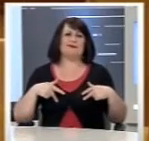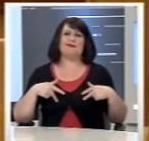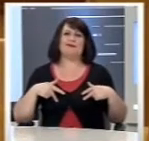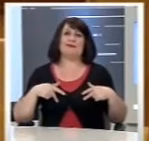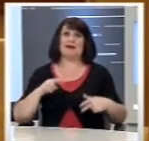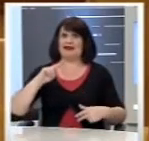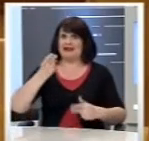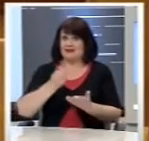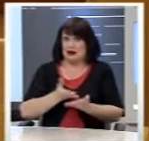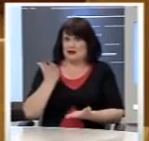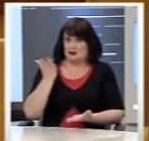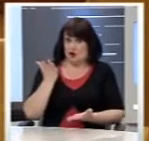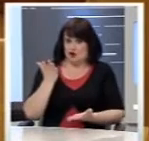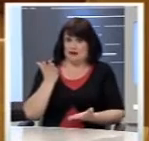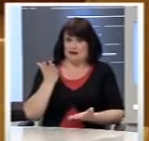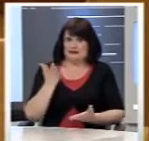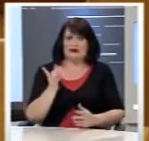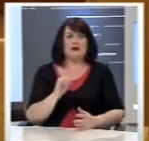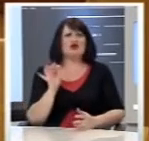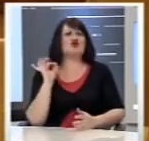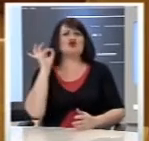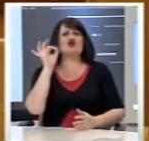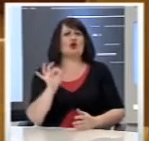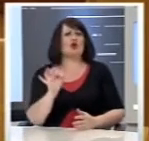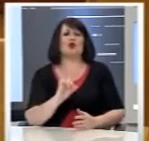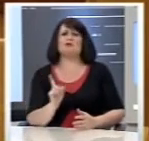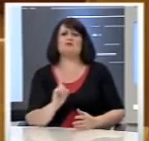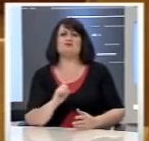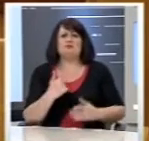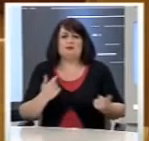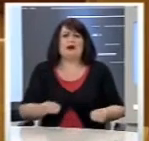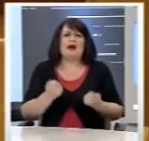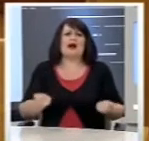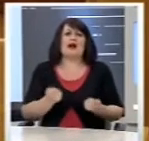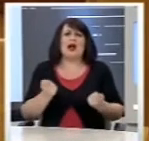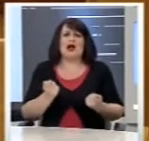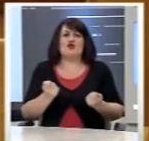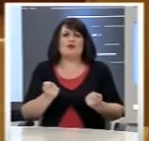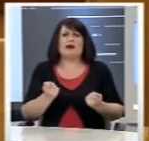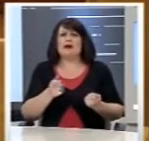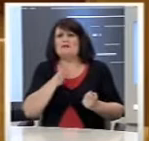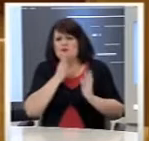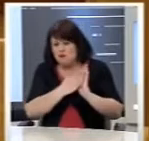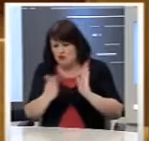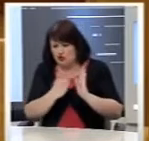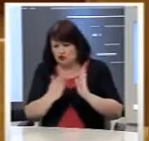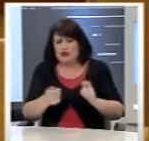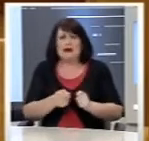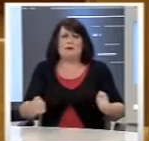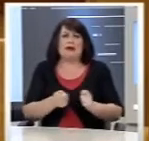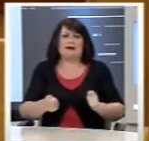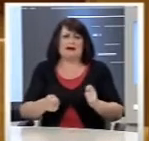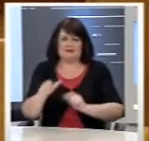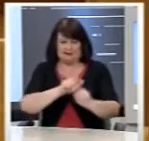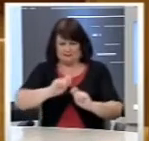δεύτερης αξιολόγησης δεν ήταν η υλοποίηση των μεσοπρόθεσμων μέτρων αναδιάρθρωσης του